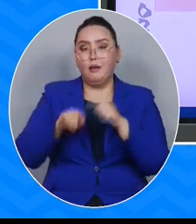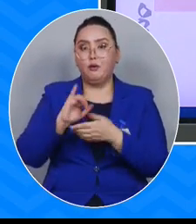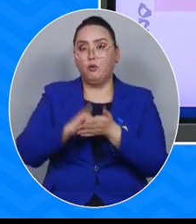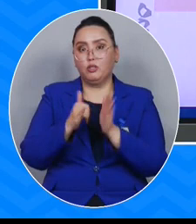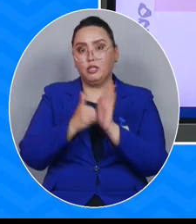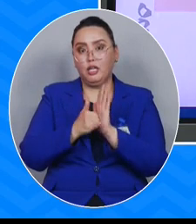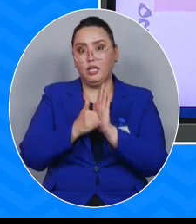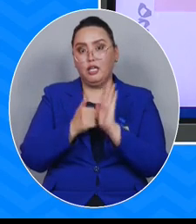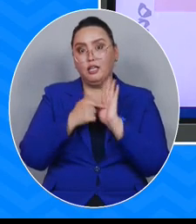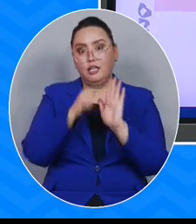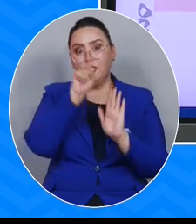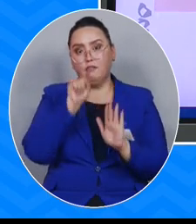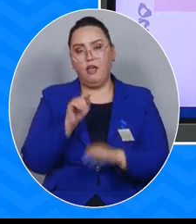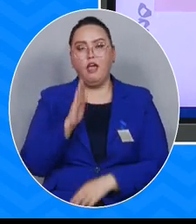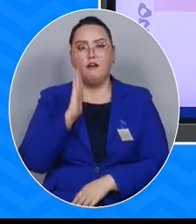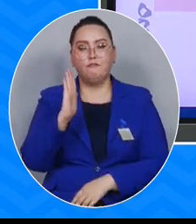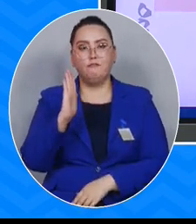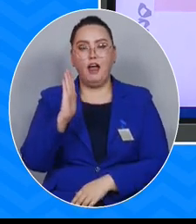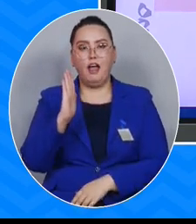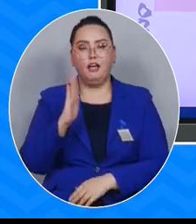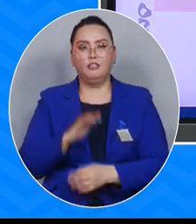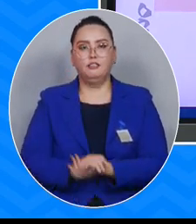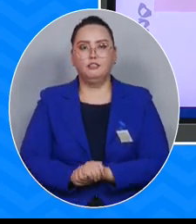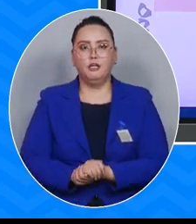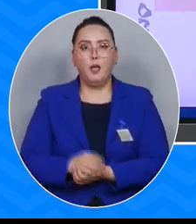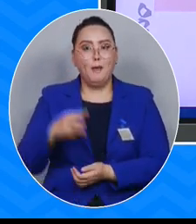В нүхчлэг ой сайхам мэдэгдээж үнгэрсанцаага гэлэр хэлтэг үл